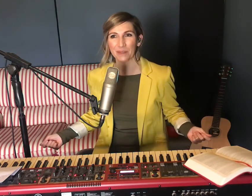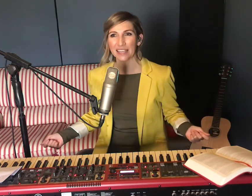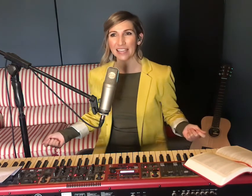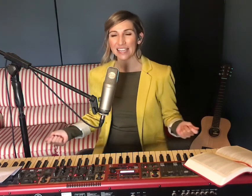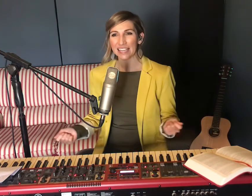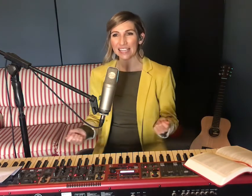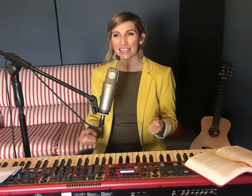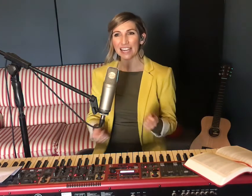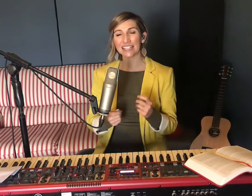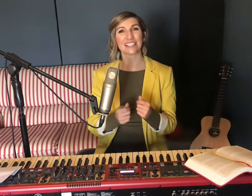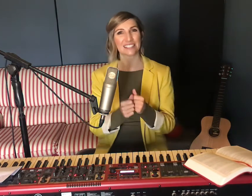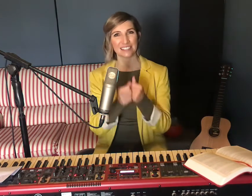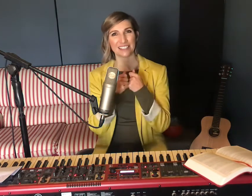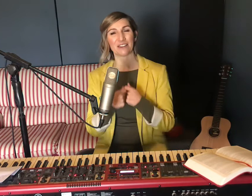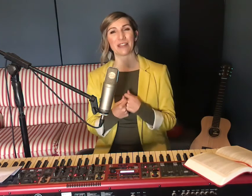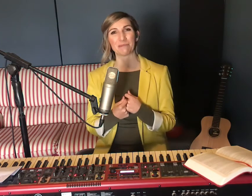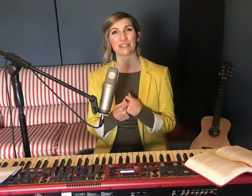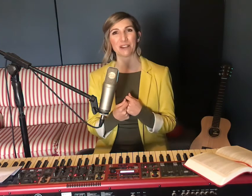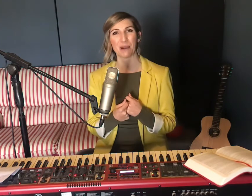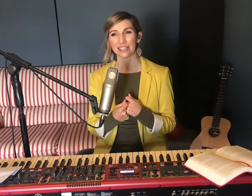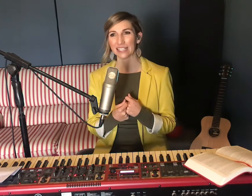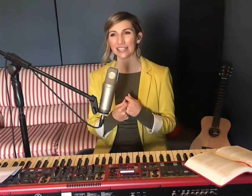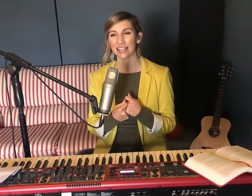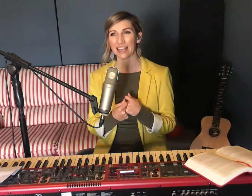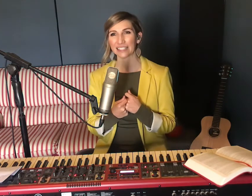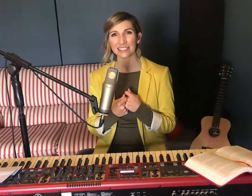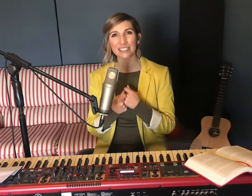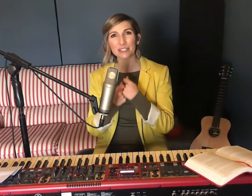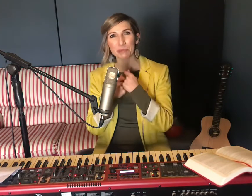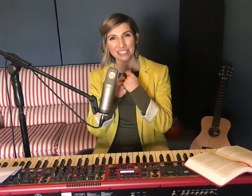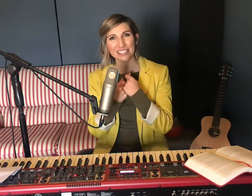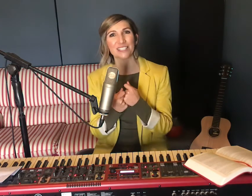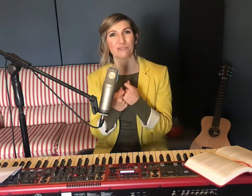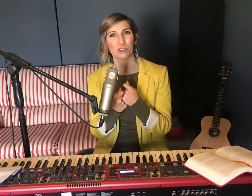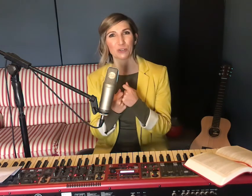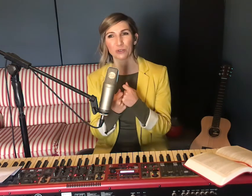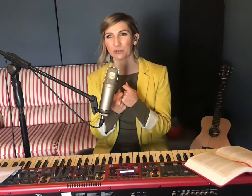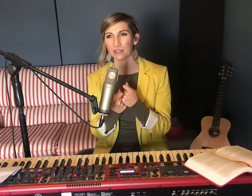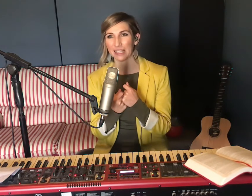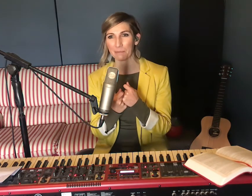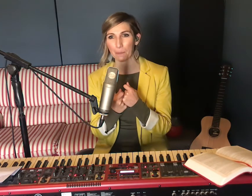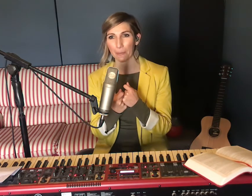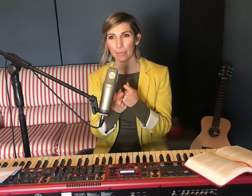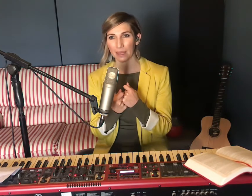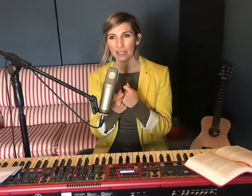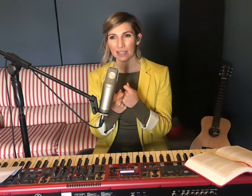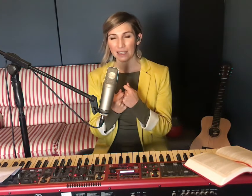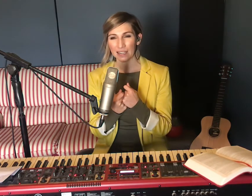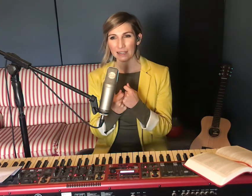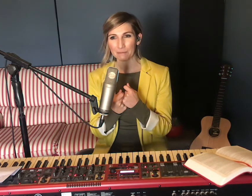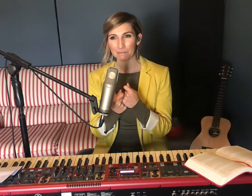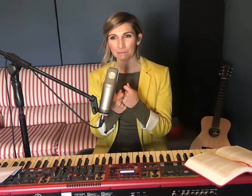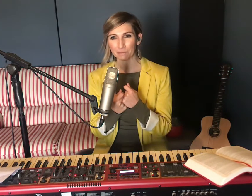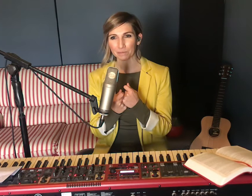extras. En eintlik sit jy nou net met jou hart en ek dink dit is presies waar God ons wil hê.